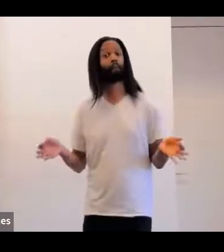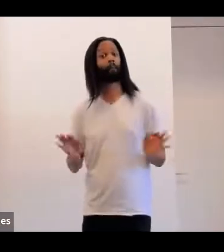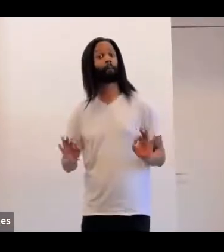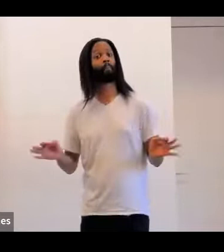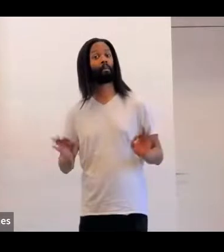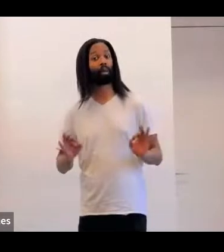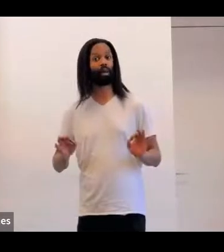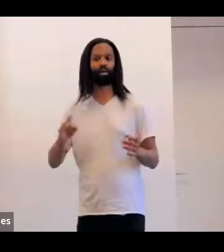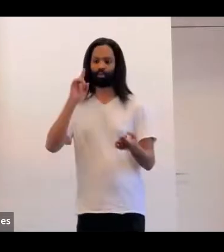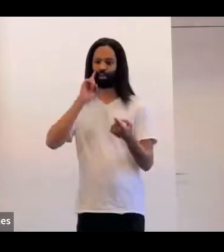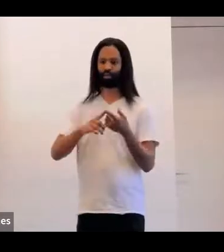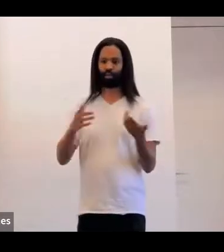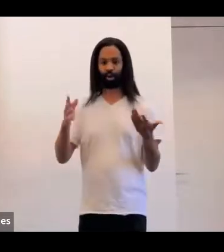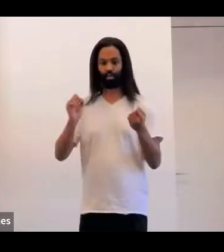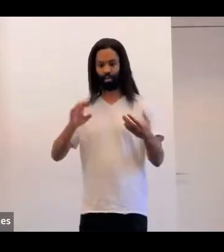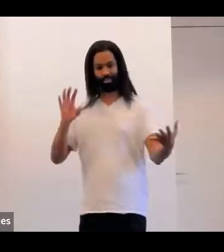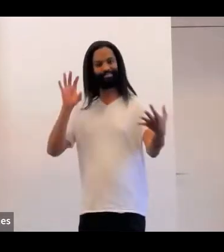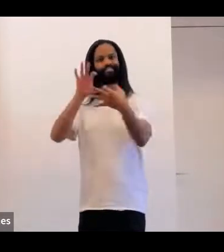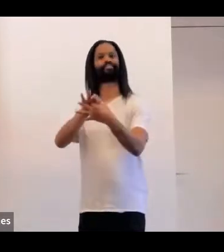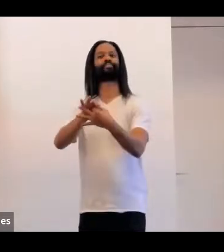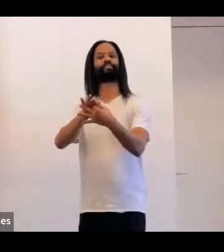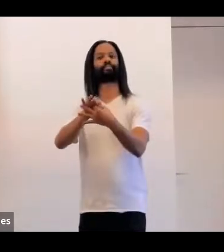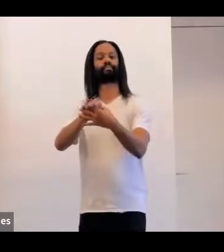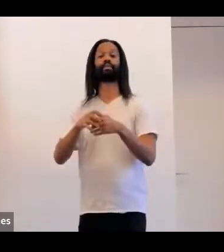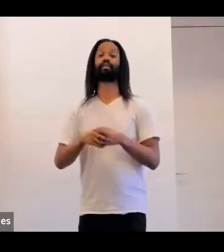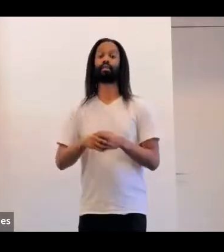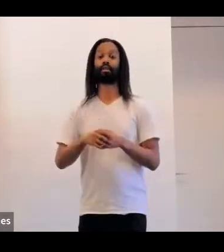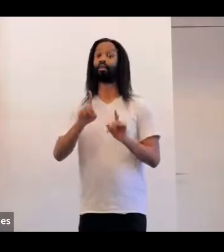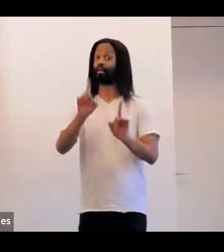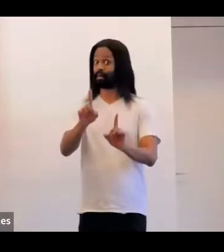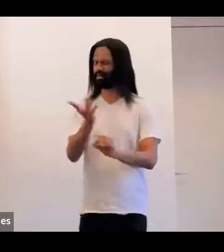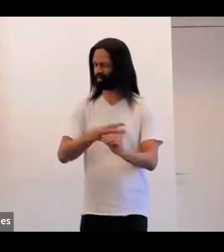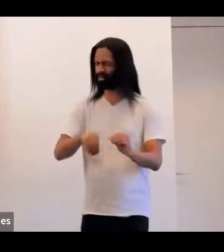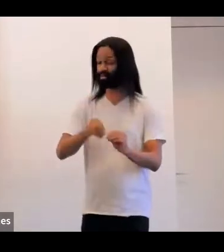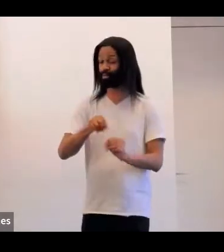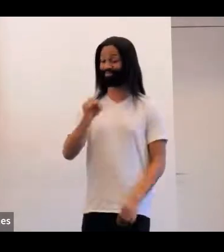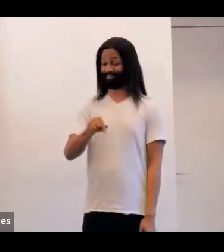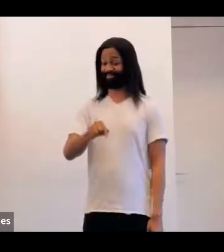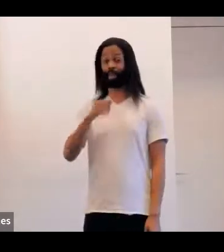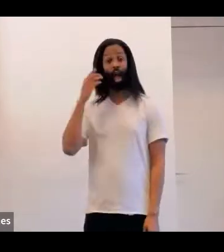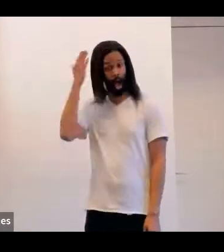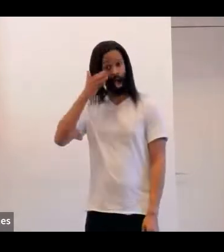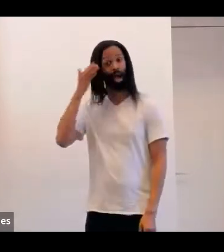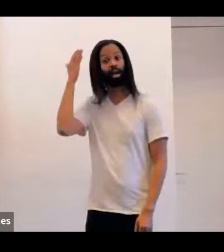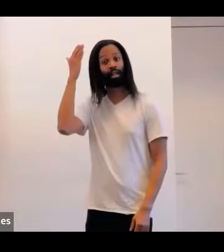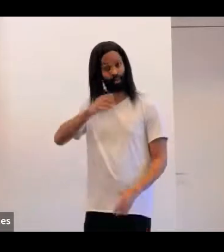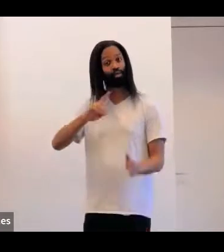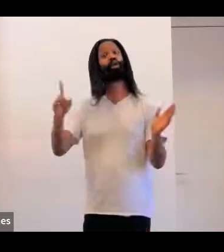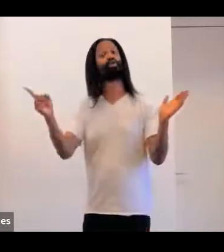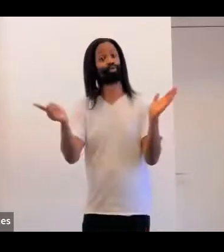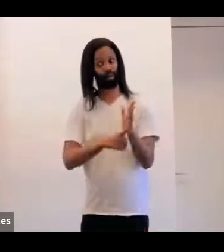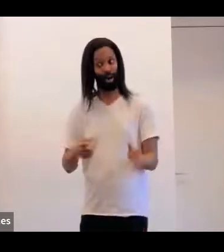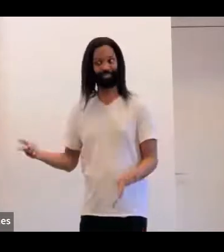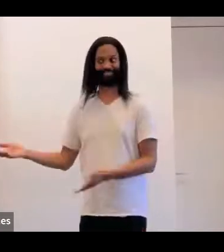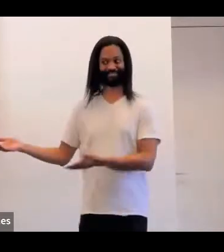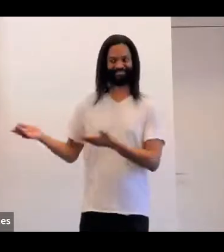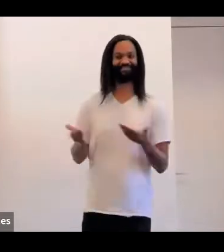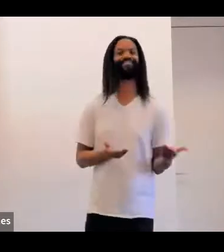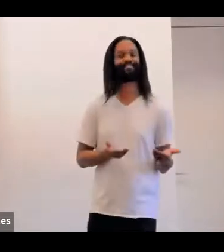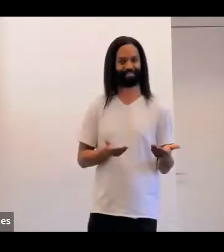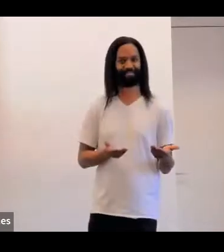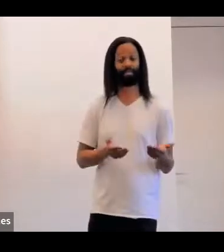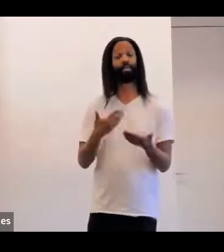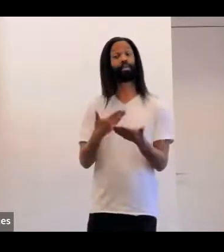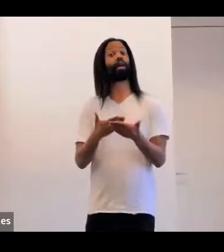vert, les animaux sont par ailleurs autorisés sur le site. Vous le savez, c'est un facteur très important d'inclusion pour les